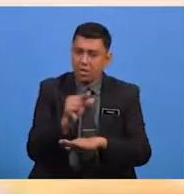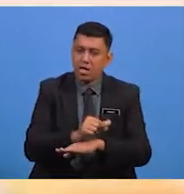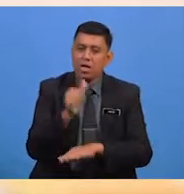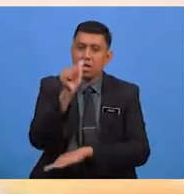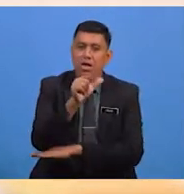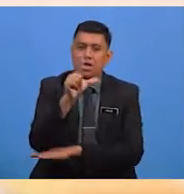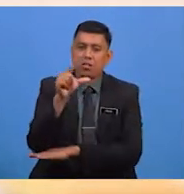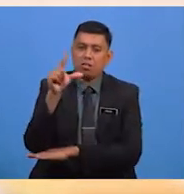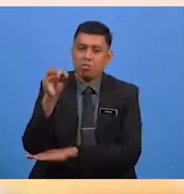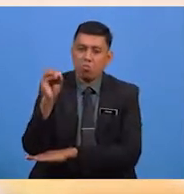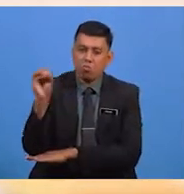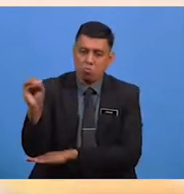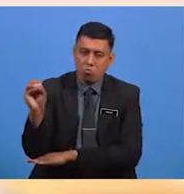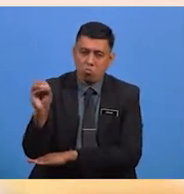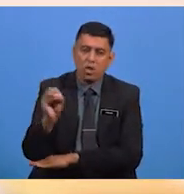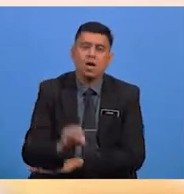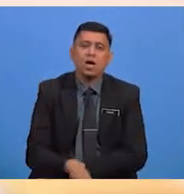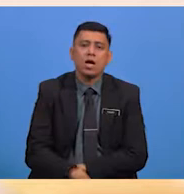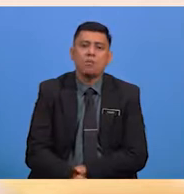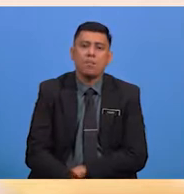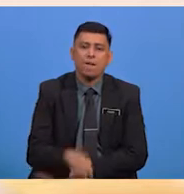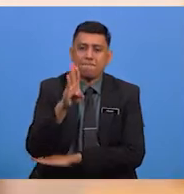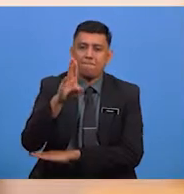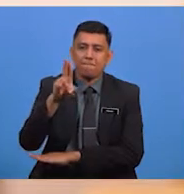algoritma bubble sort. Mudah sahaja kan?